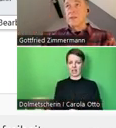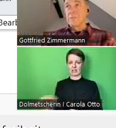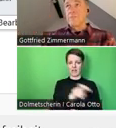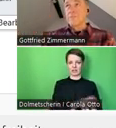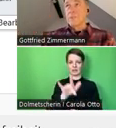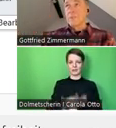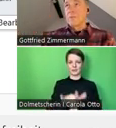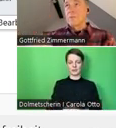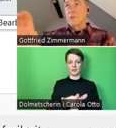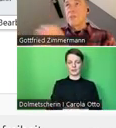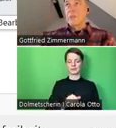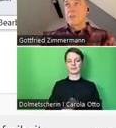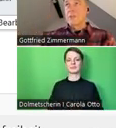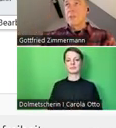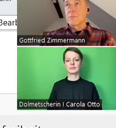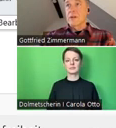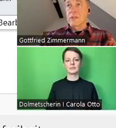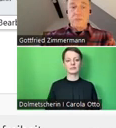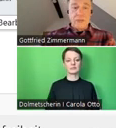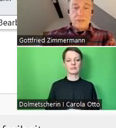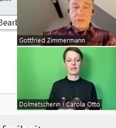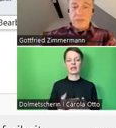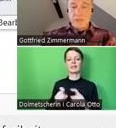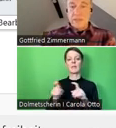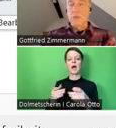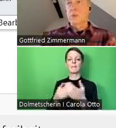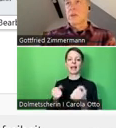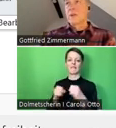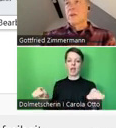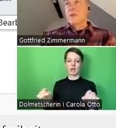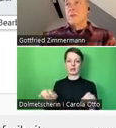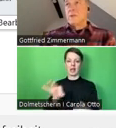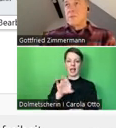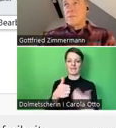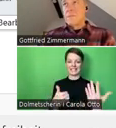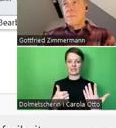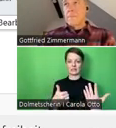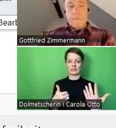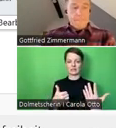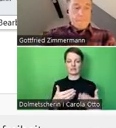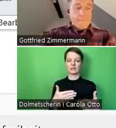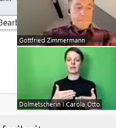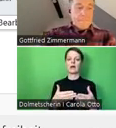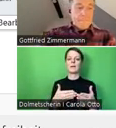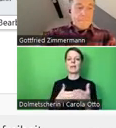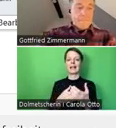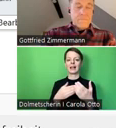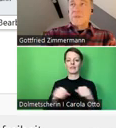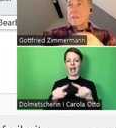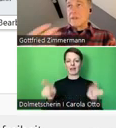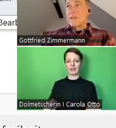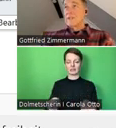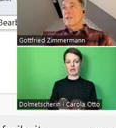Fensterchen am Rande. Zum Beispiel hier das Fenster Barrierefreiheit, wenn ich F6 drücke, F6 Barrierefreiheit Fenster